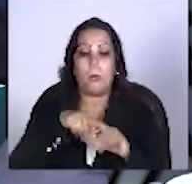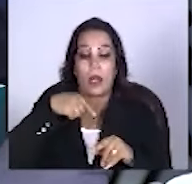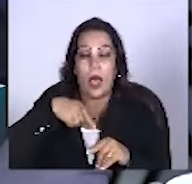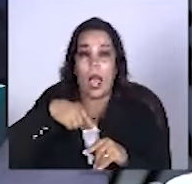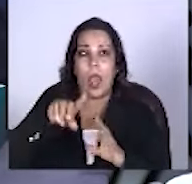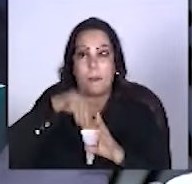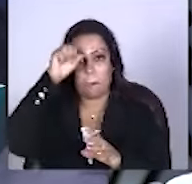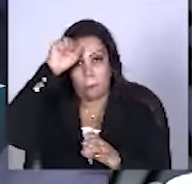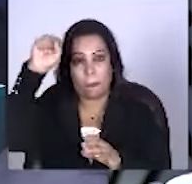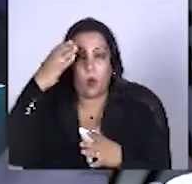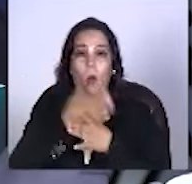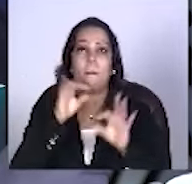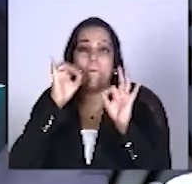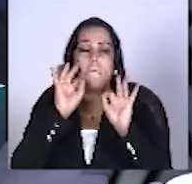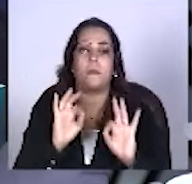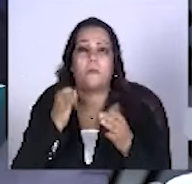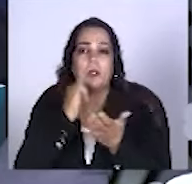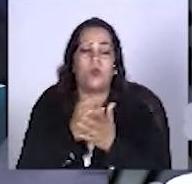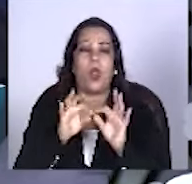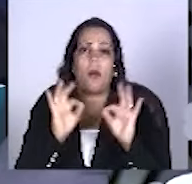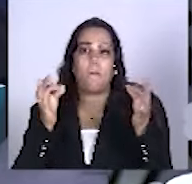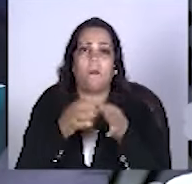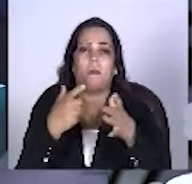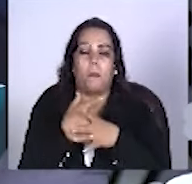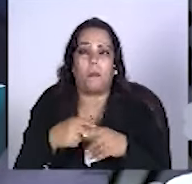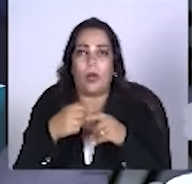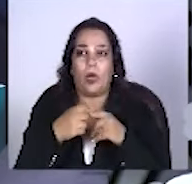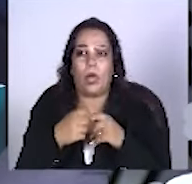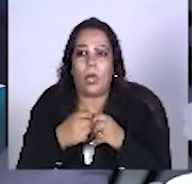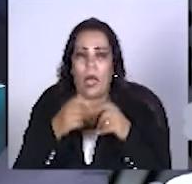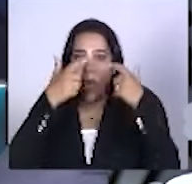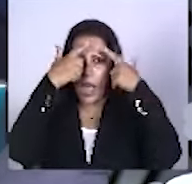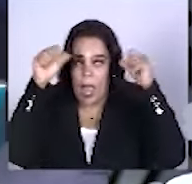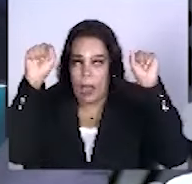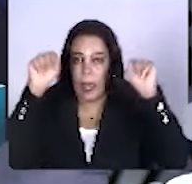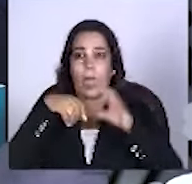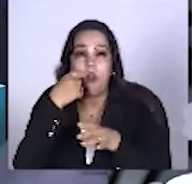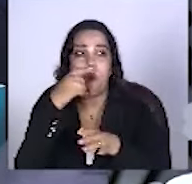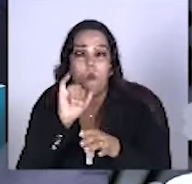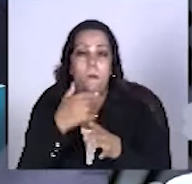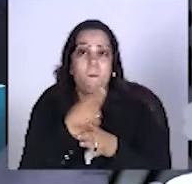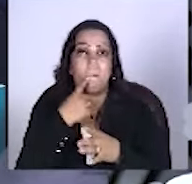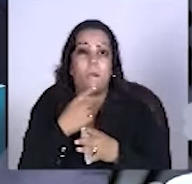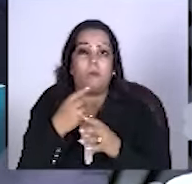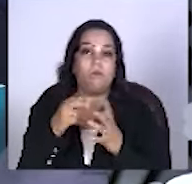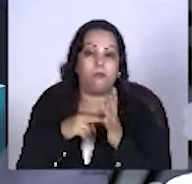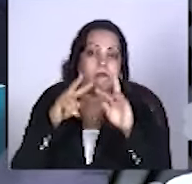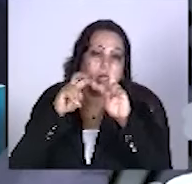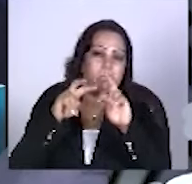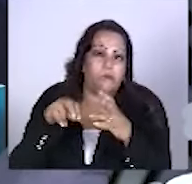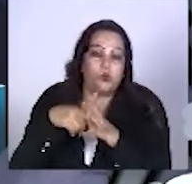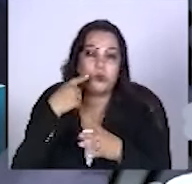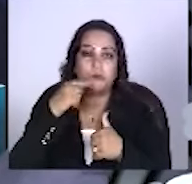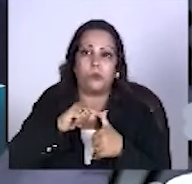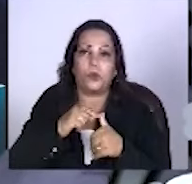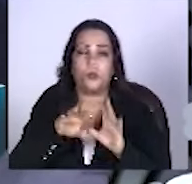القنصليه والوفد بتاع وزاره الداخليه اللي بيروح هناك لل للقنصليه يعمل تحقيق شخصيه